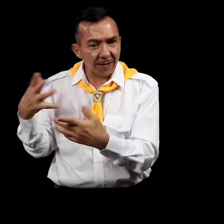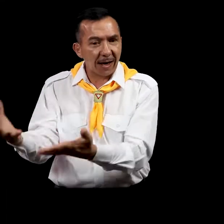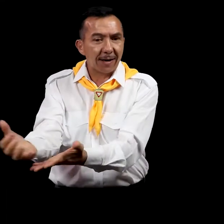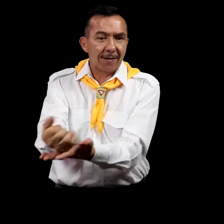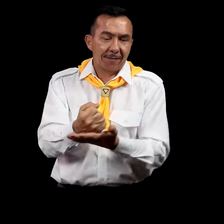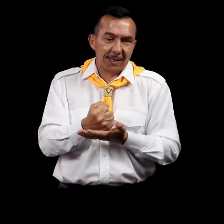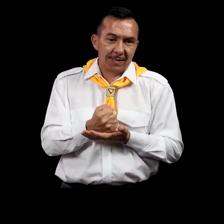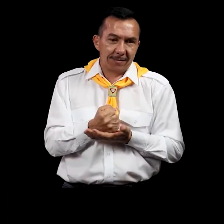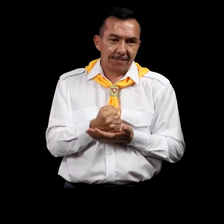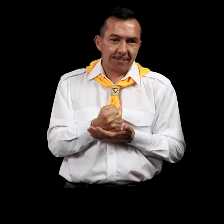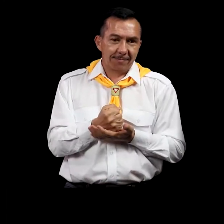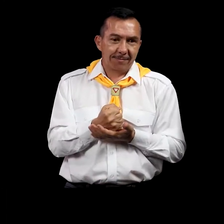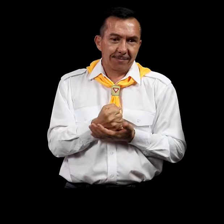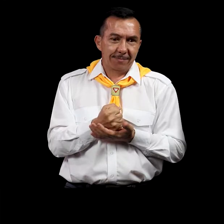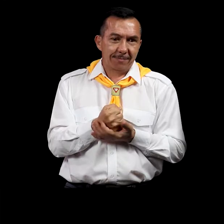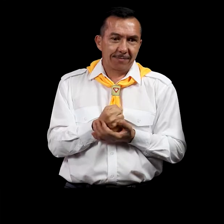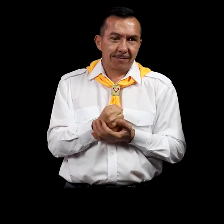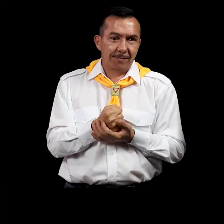gevind.